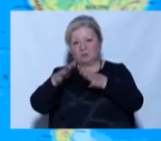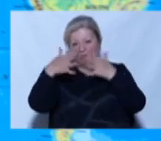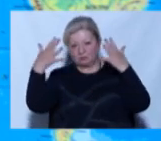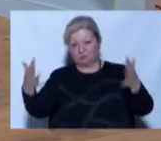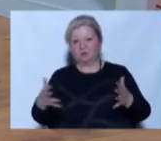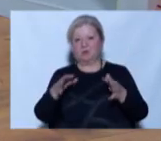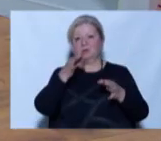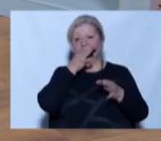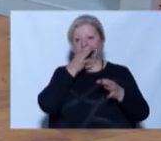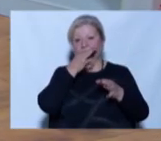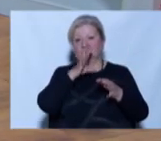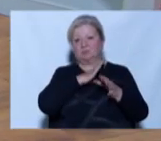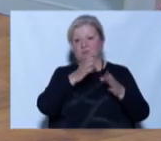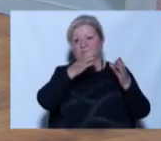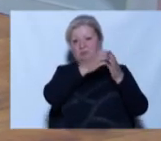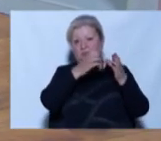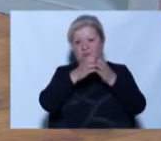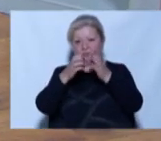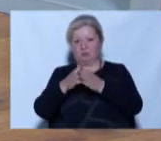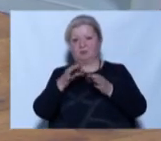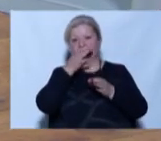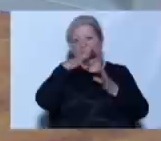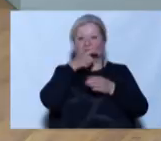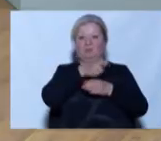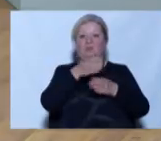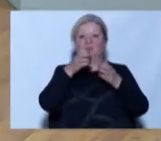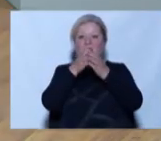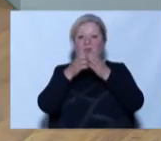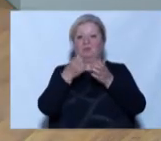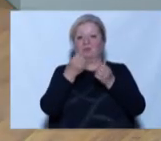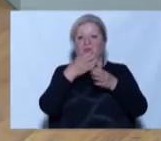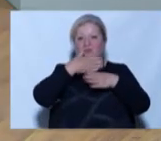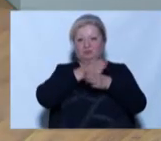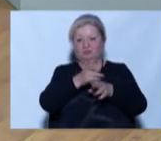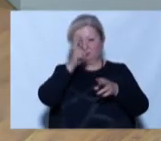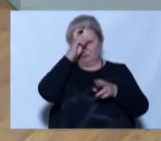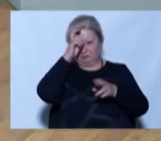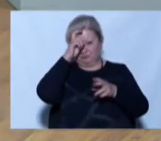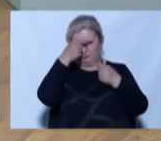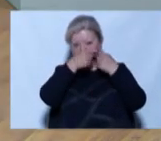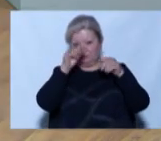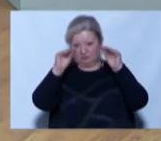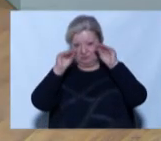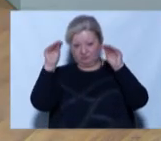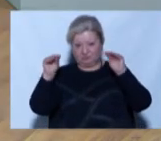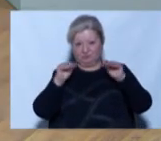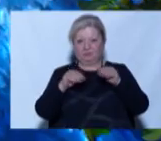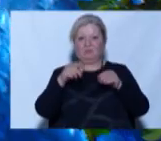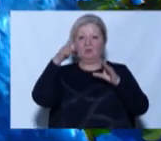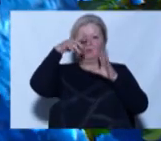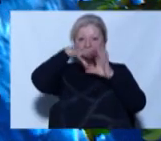რეგიონები შექმნა, რეგიონებში სახელმწიფოები შეიქმნა და სახელმწიფოები დაიყო დასახლებულ